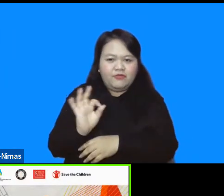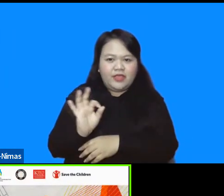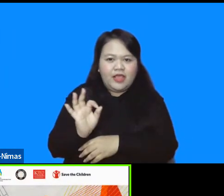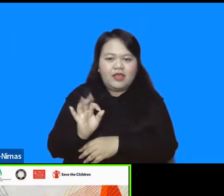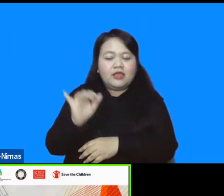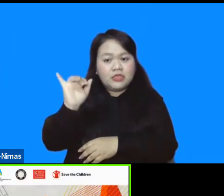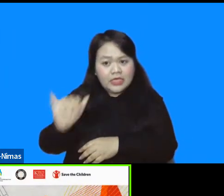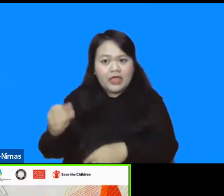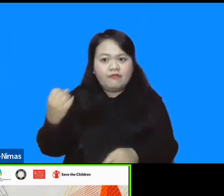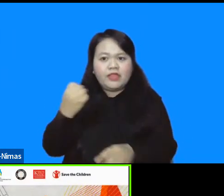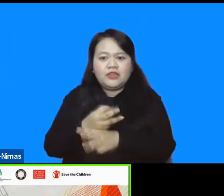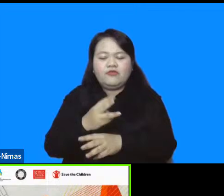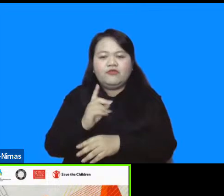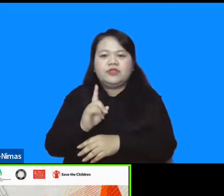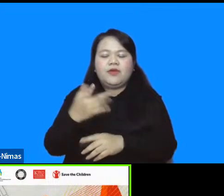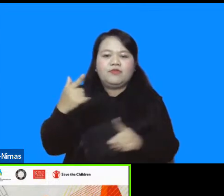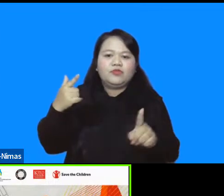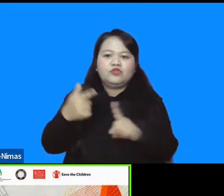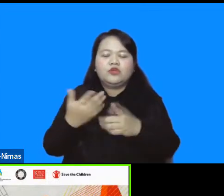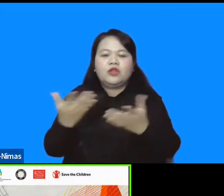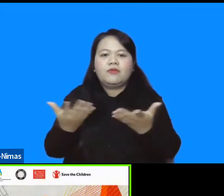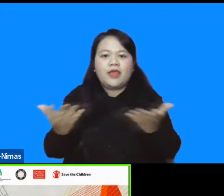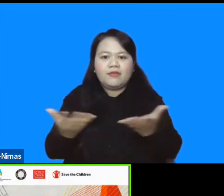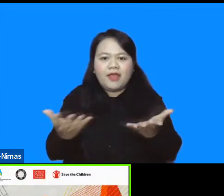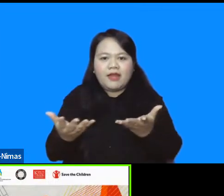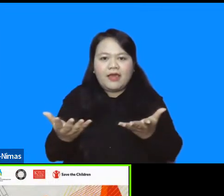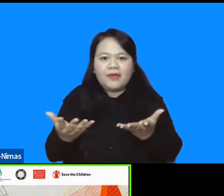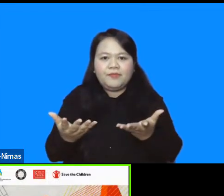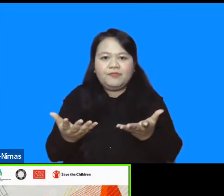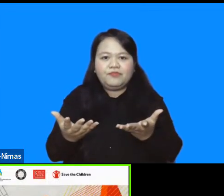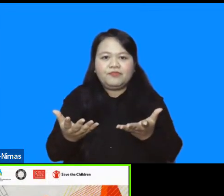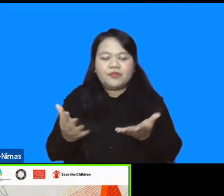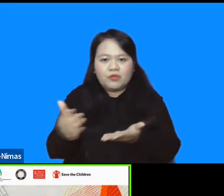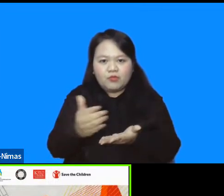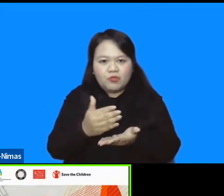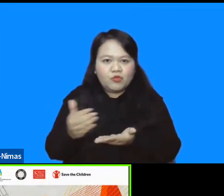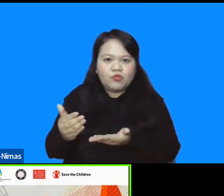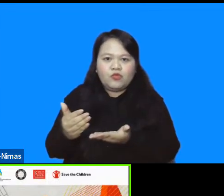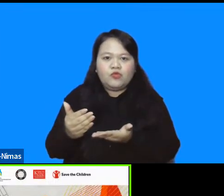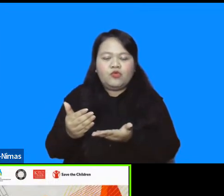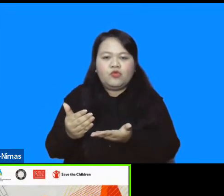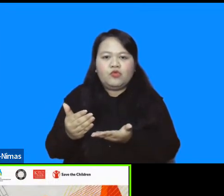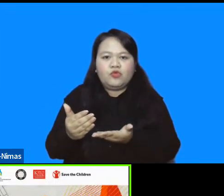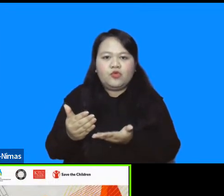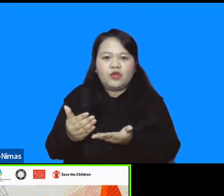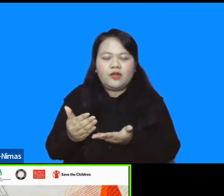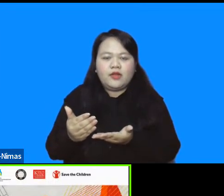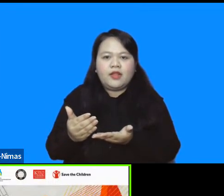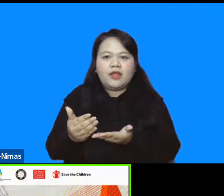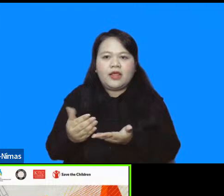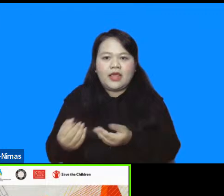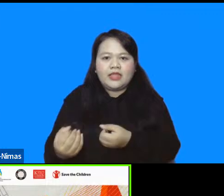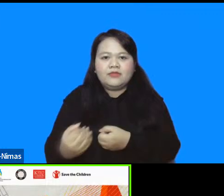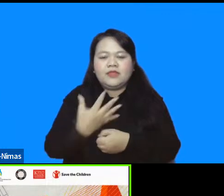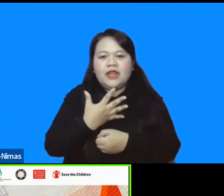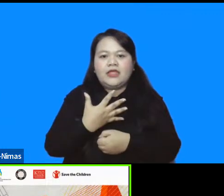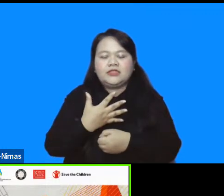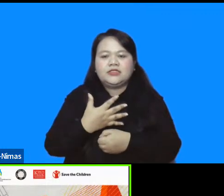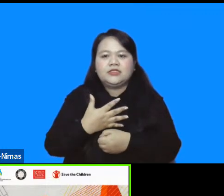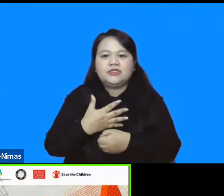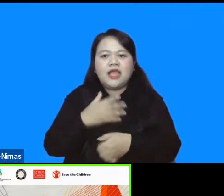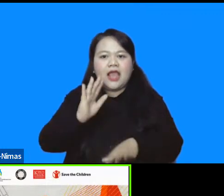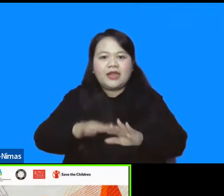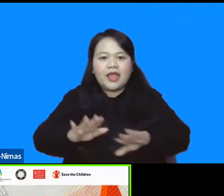efektif. Karena kita tujuannya adalah bagaimana mengumpulkan ya, mengumpulkan aspirasi atau suara